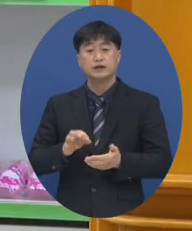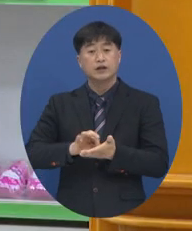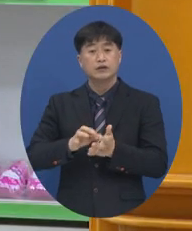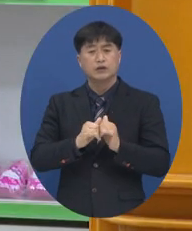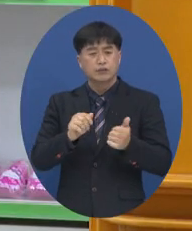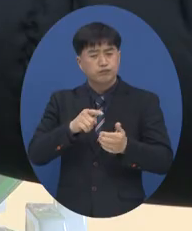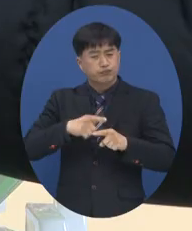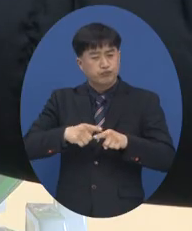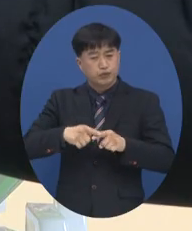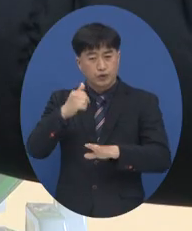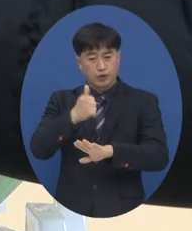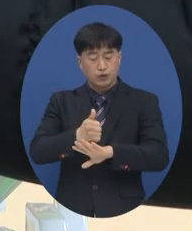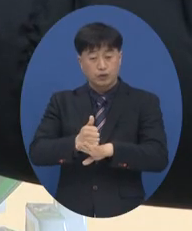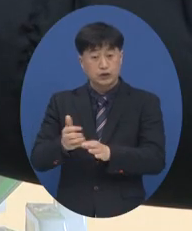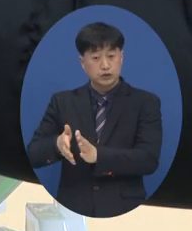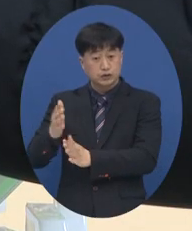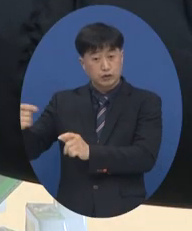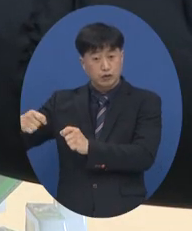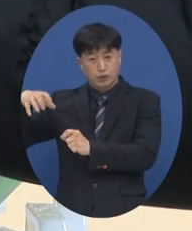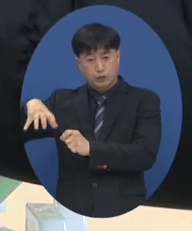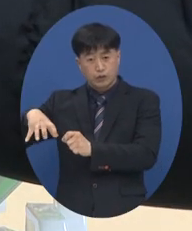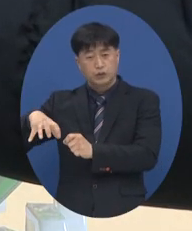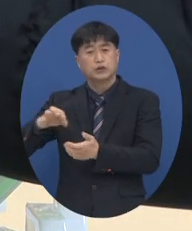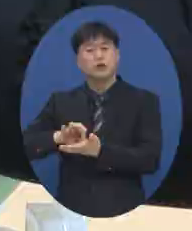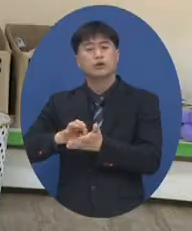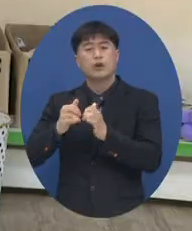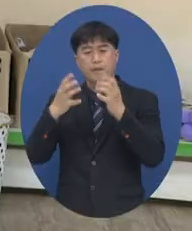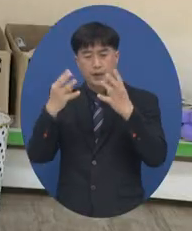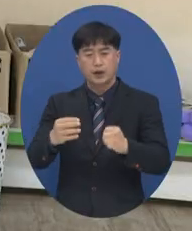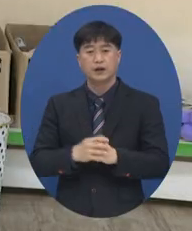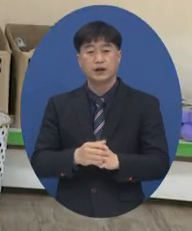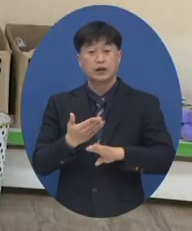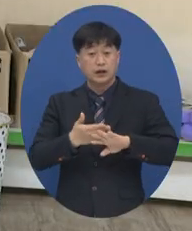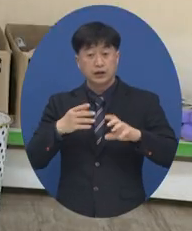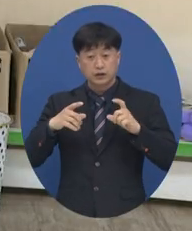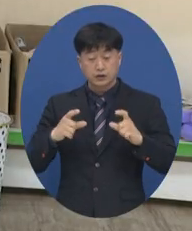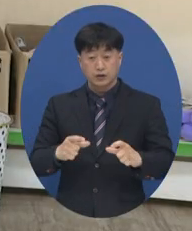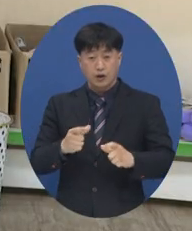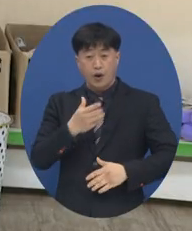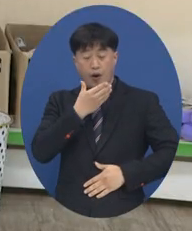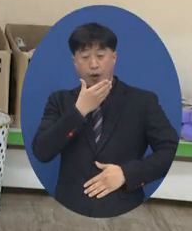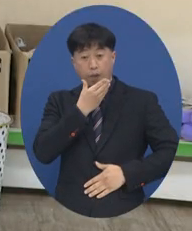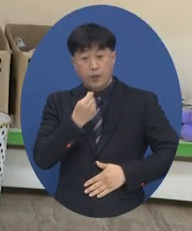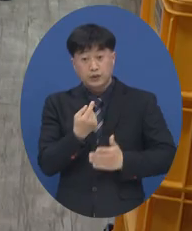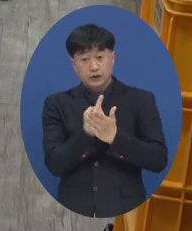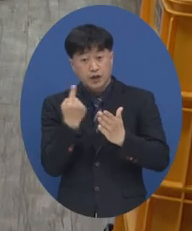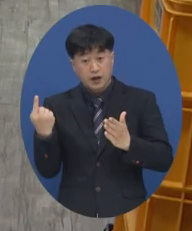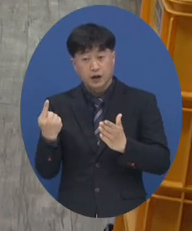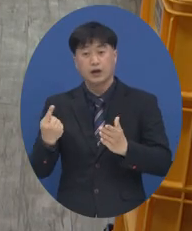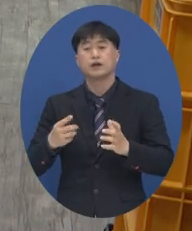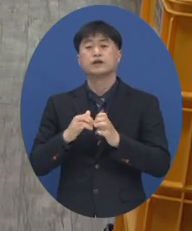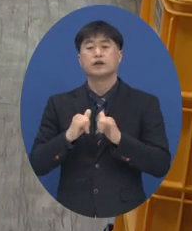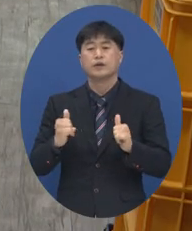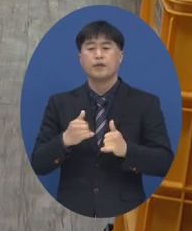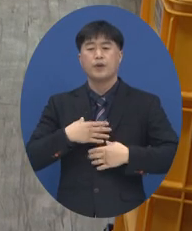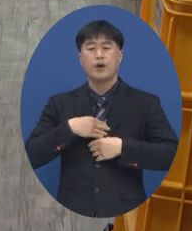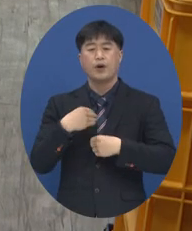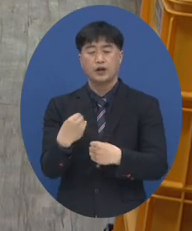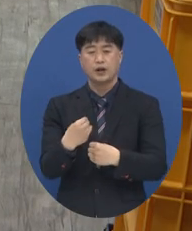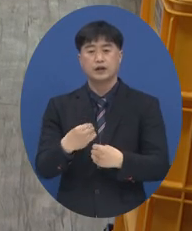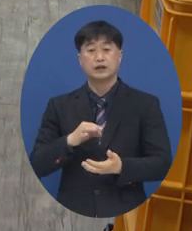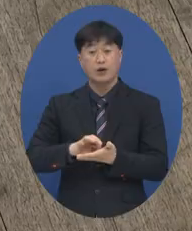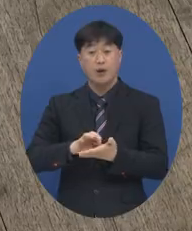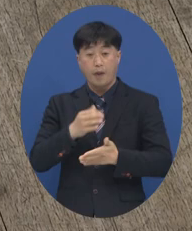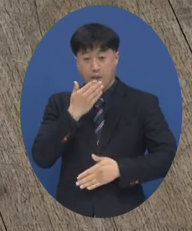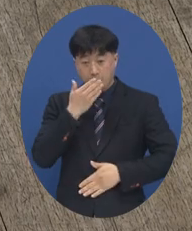시설 인근에서의 수요가 월등히 많았기 때문. 다른 지역 복지사각지대 시민들이 편히 이용할 수 있도록 장소를